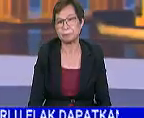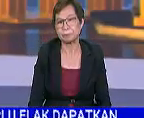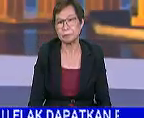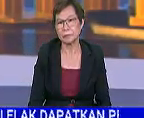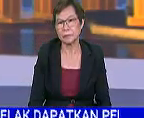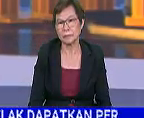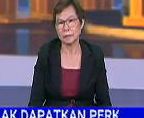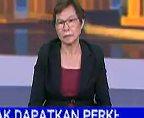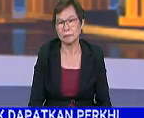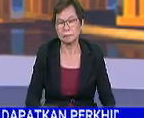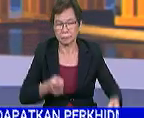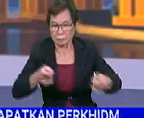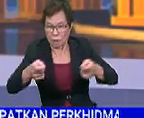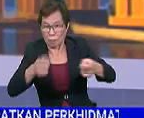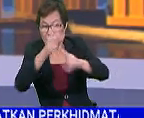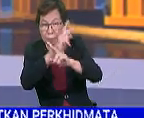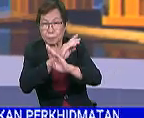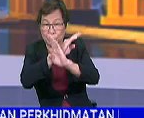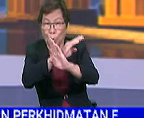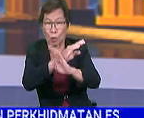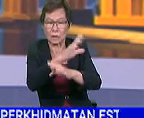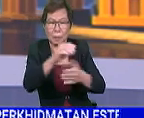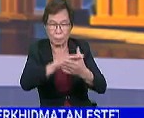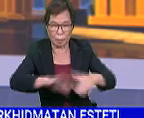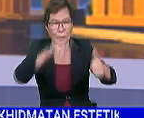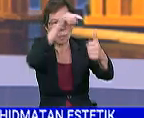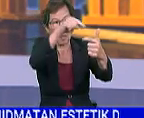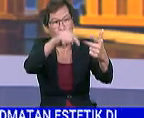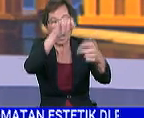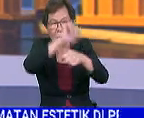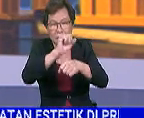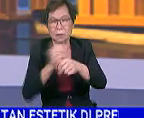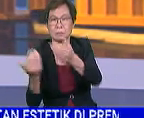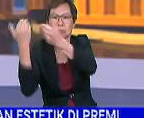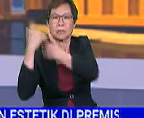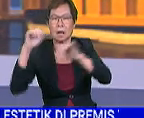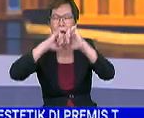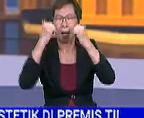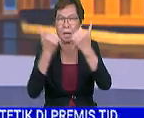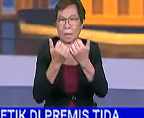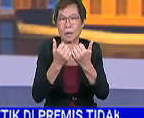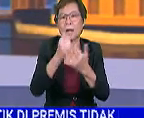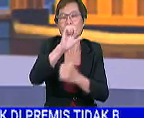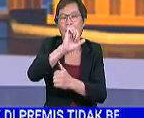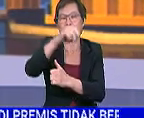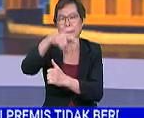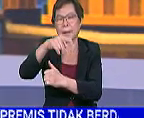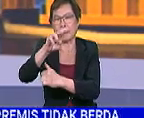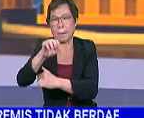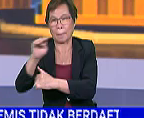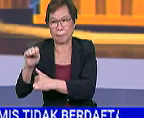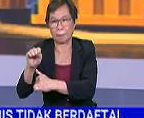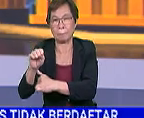ini mengawal melindung dan menyelamat itu antara tugas dan tanggungjawab agensi penguatkuasaan maritim Malaysia